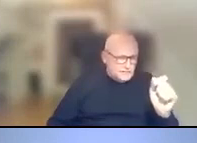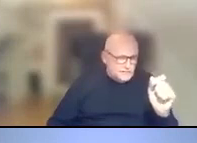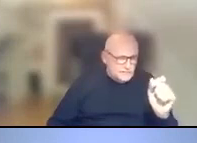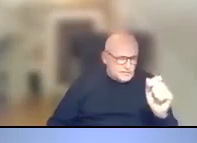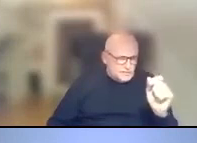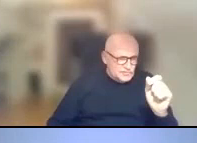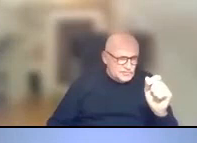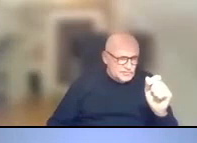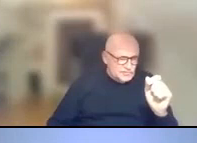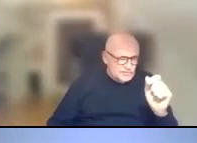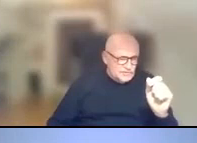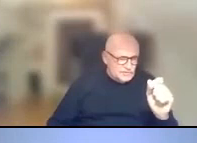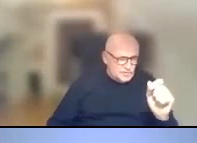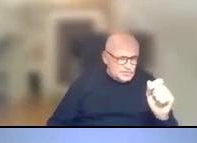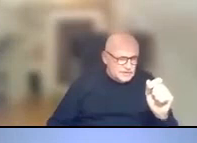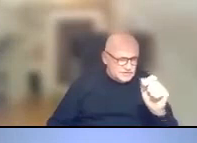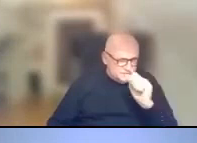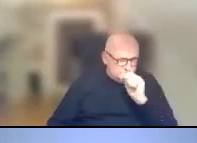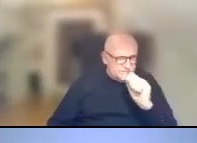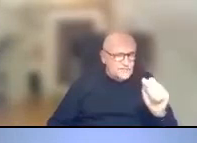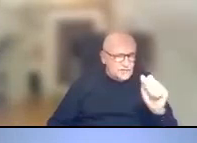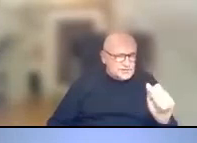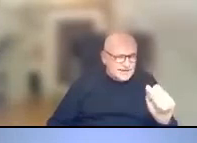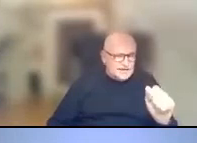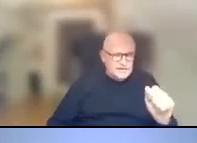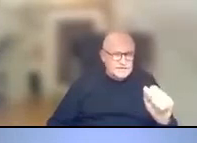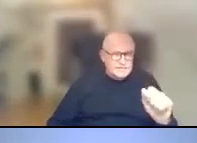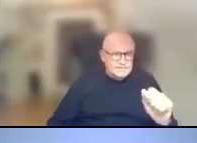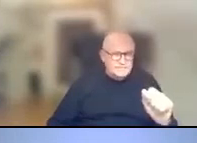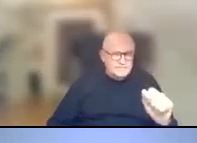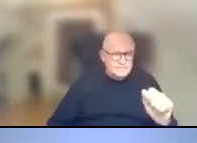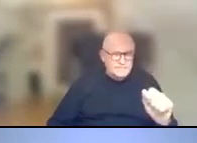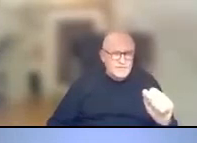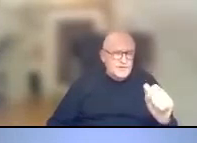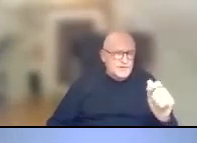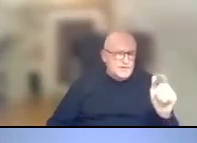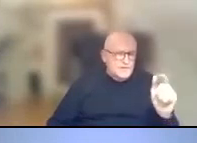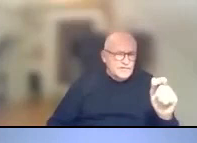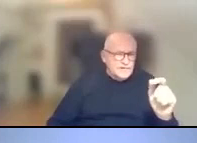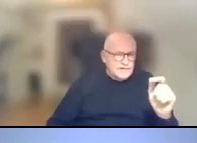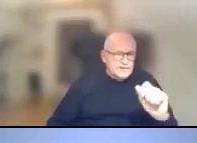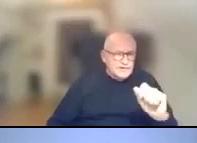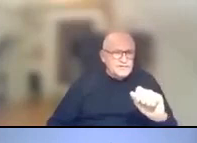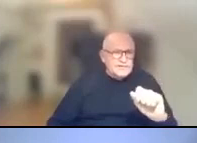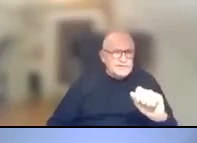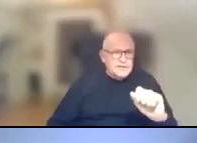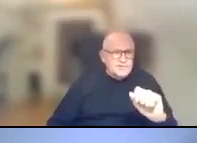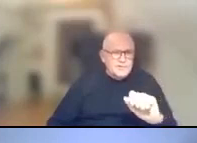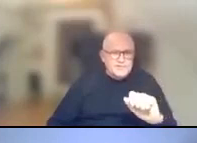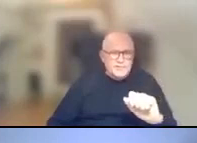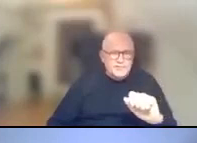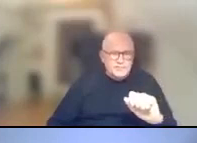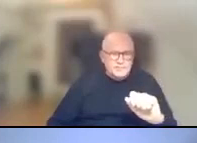Es gibt Menschen, die in Deutschland Vollstrecker heißen. Wir kennen den